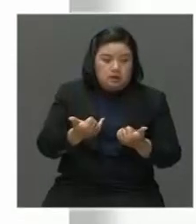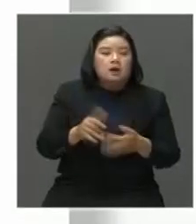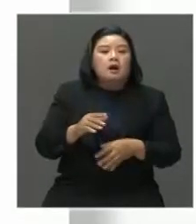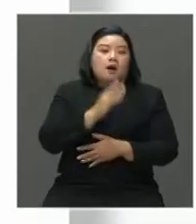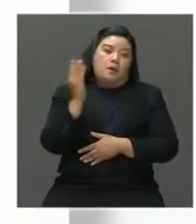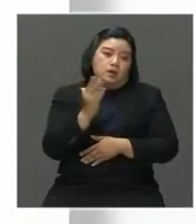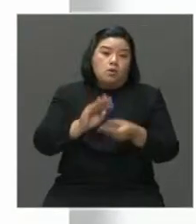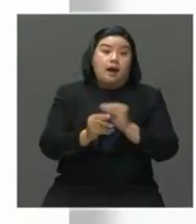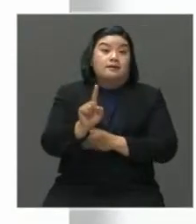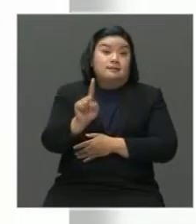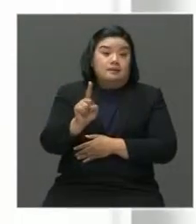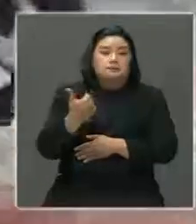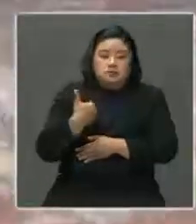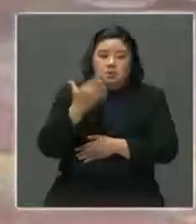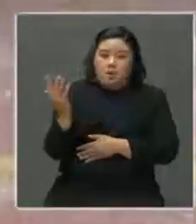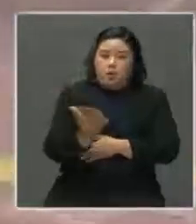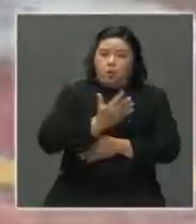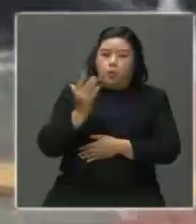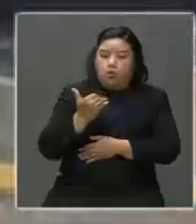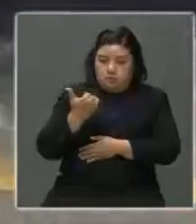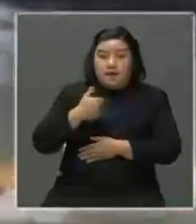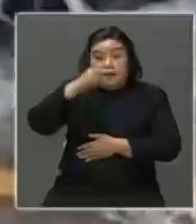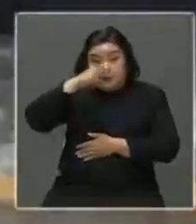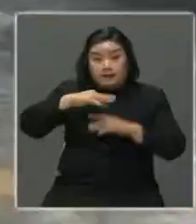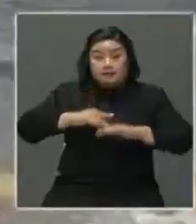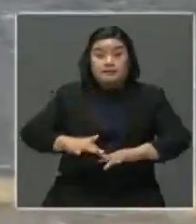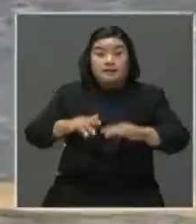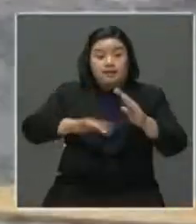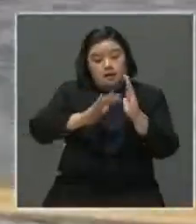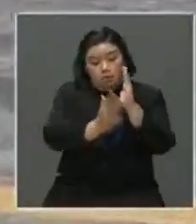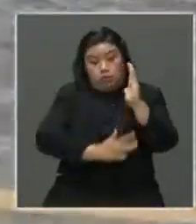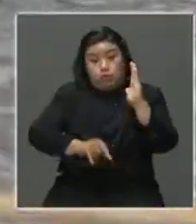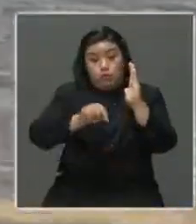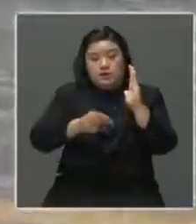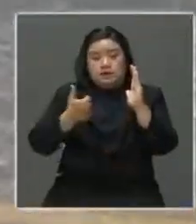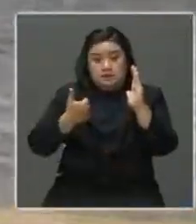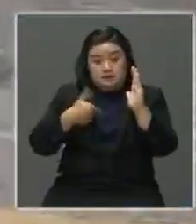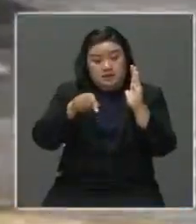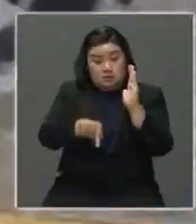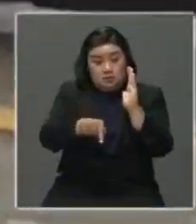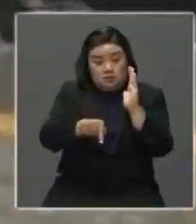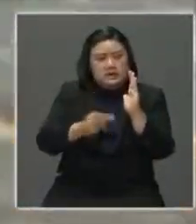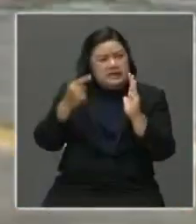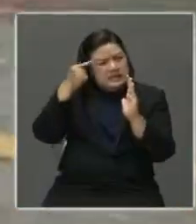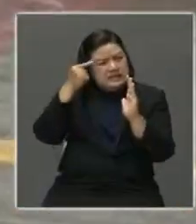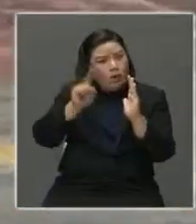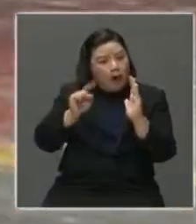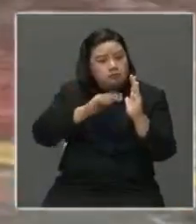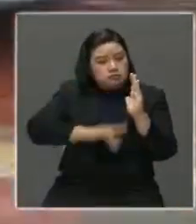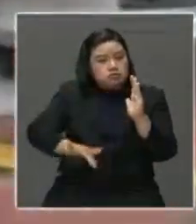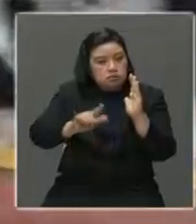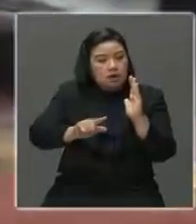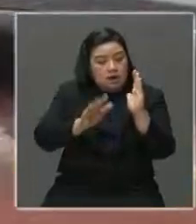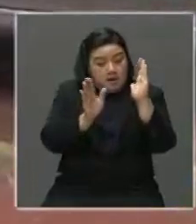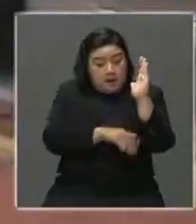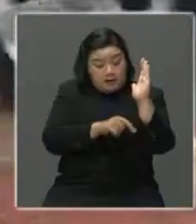ดอากาศต่ำกำลังแรงปกคลุมบริเวณอ่าวไทยตอนบนกำลังเคลื่อนตัวทางทิศตะวันตกซึ่งก็คาดว่าจะเคลื่อนตัวผ่านภาคใต้